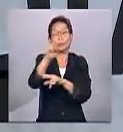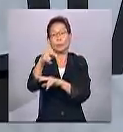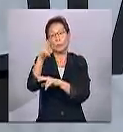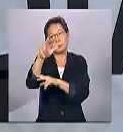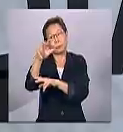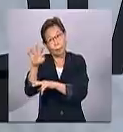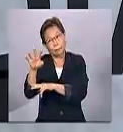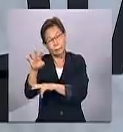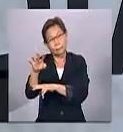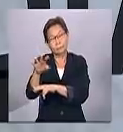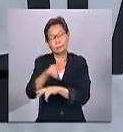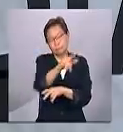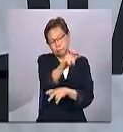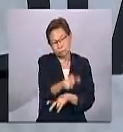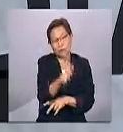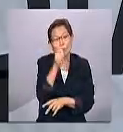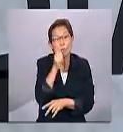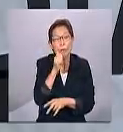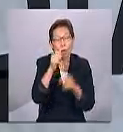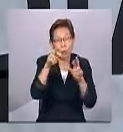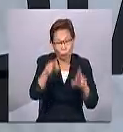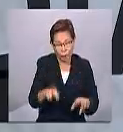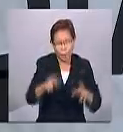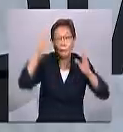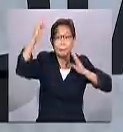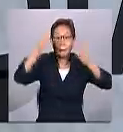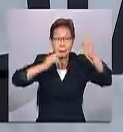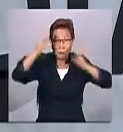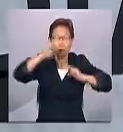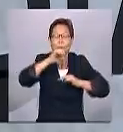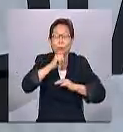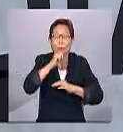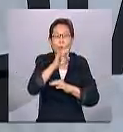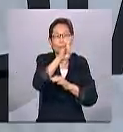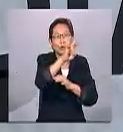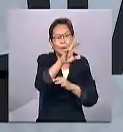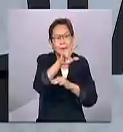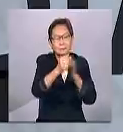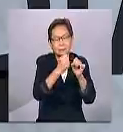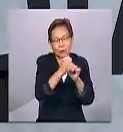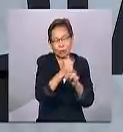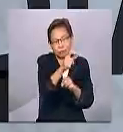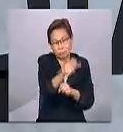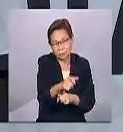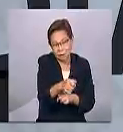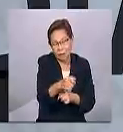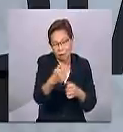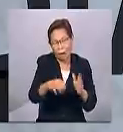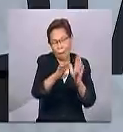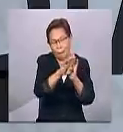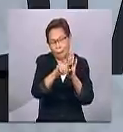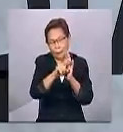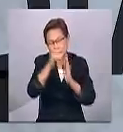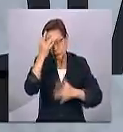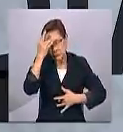2,034, merupakan perempuan warga negara Malaysia berumur 73 tahun dan mempunyai latar belakang